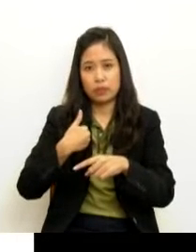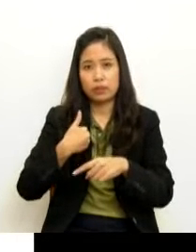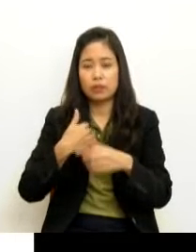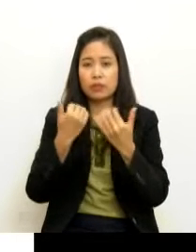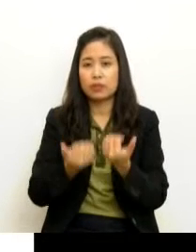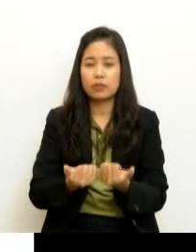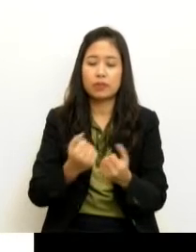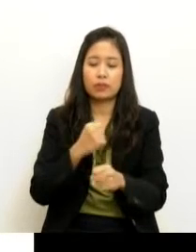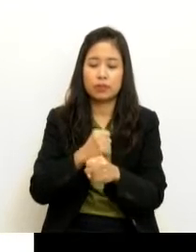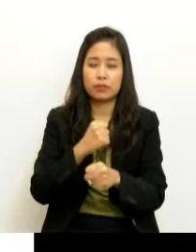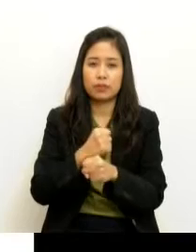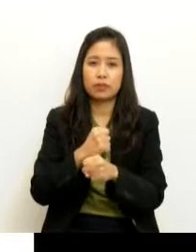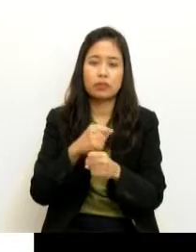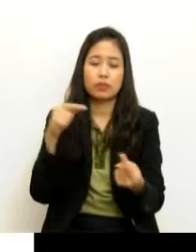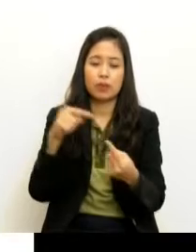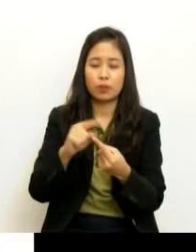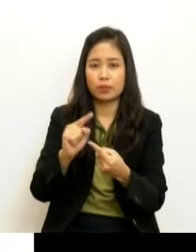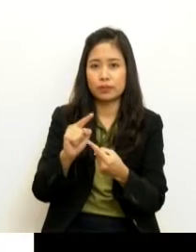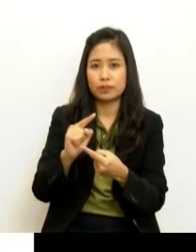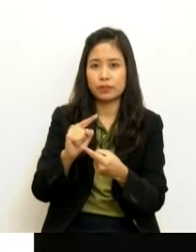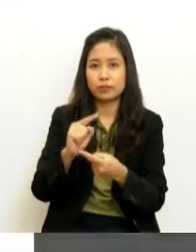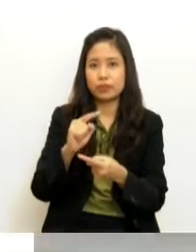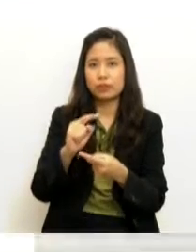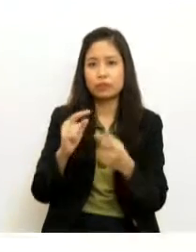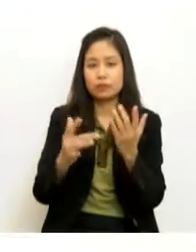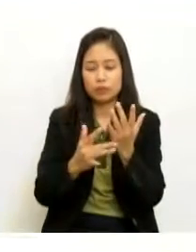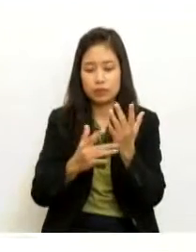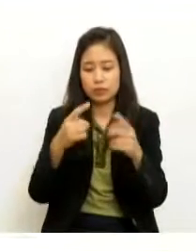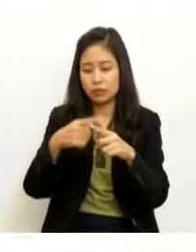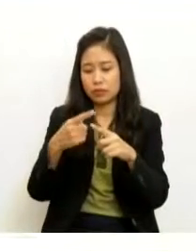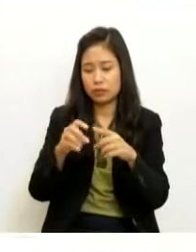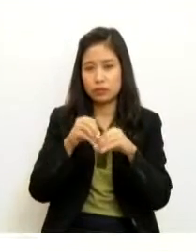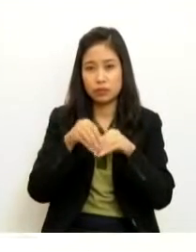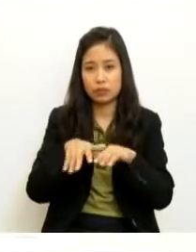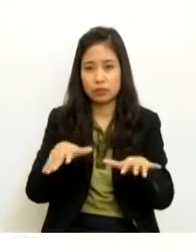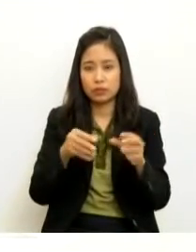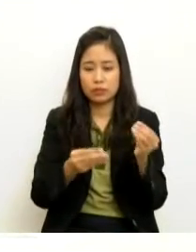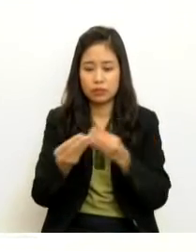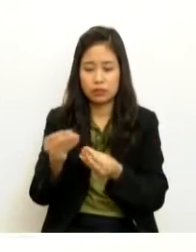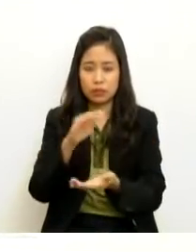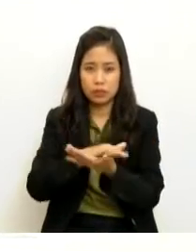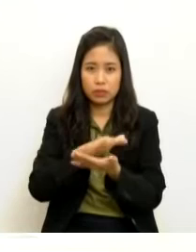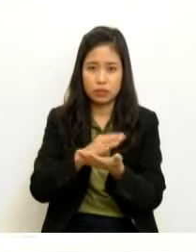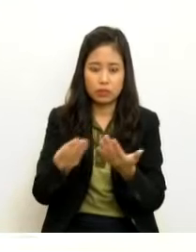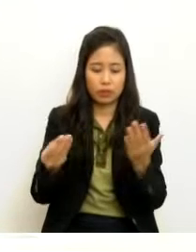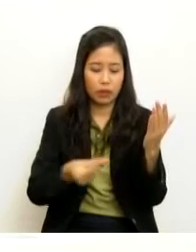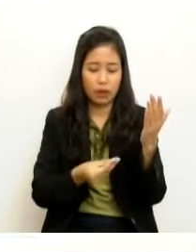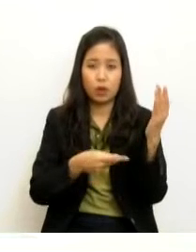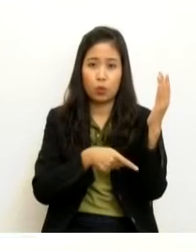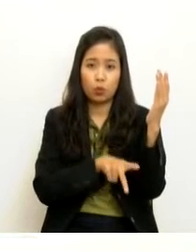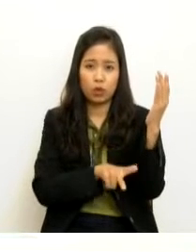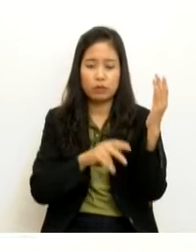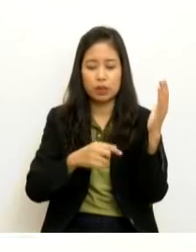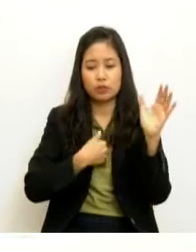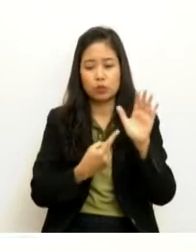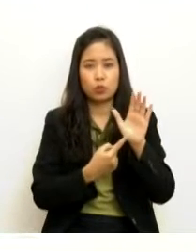าชีพที่เน้นในเรื่องของการนำเทคโนโลยีมาใช้เนี่ยมันก็จะทำให้ภูเก็ตเนี่ยเป็นต้นแบบของการศึ